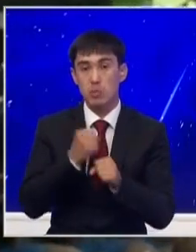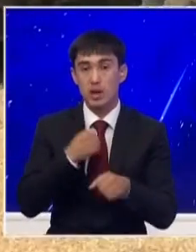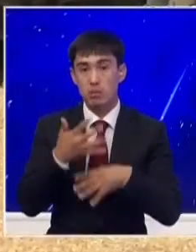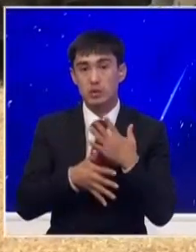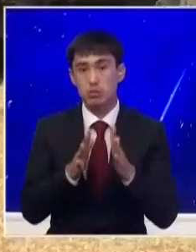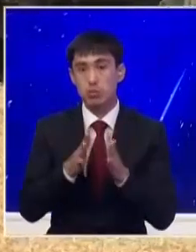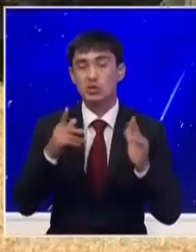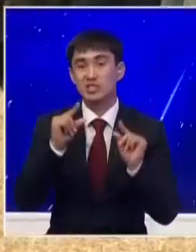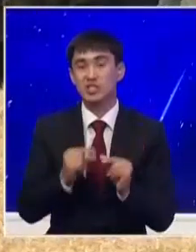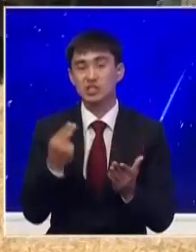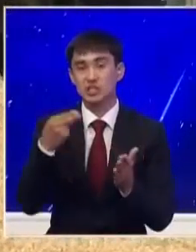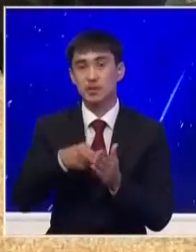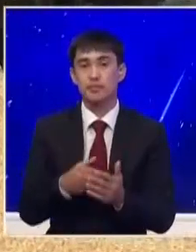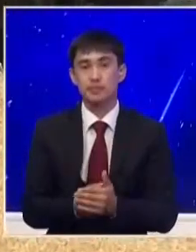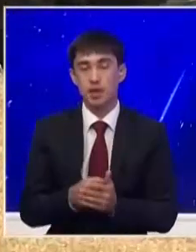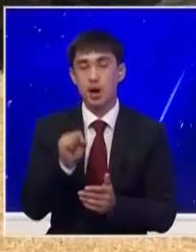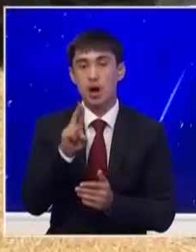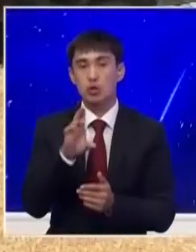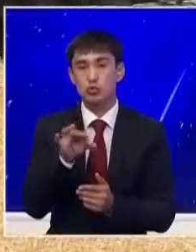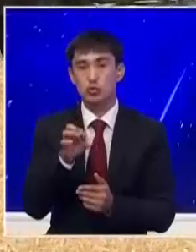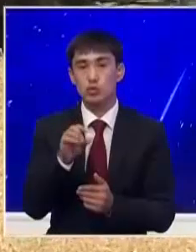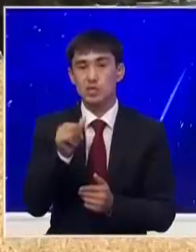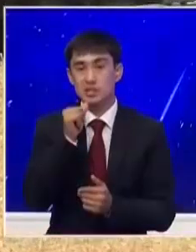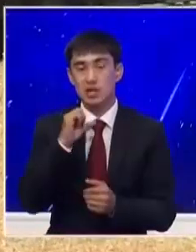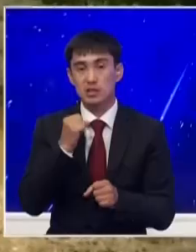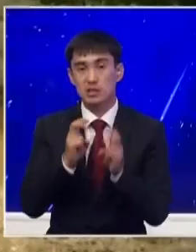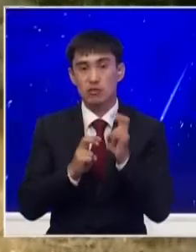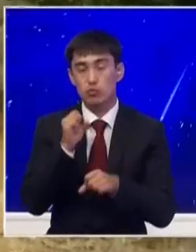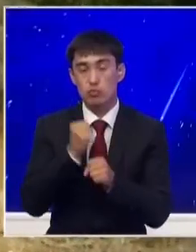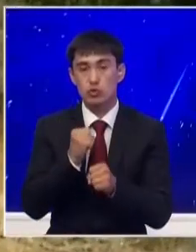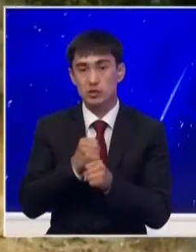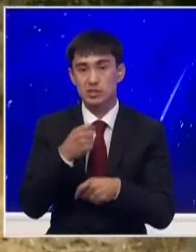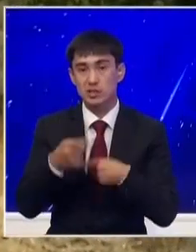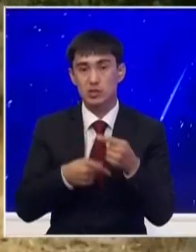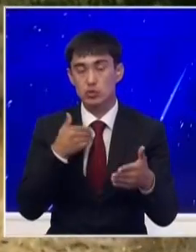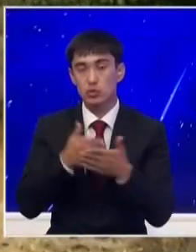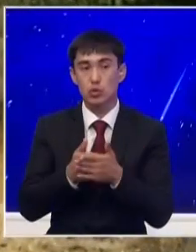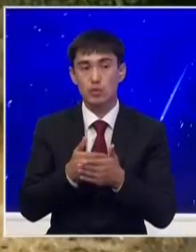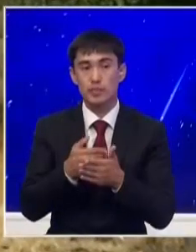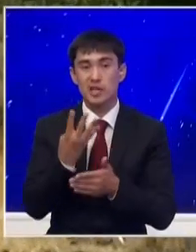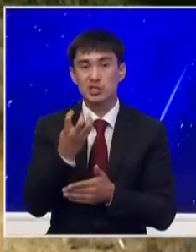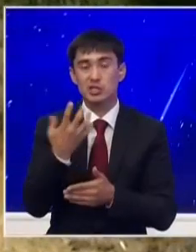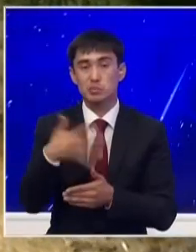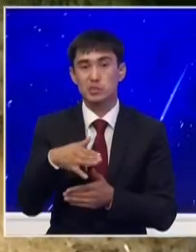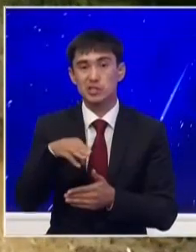тем ниже себестоимость. Аксузский сахарный завод может переработать до